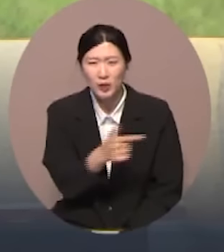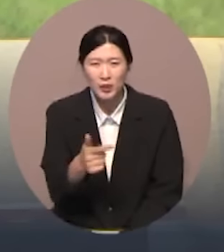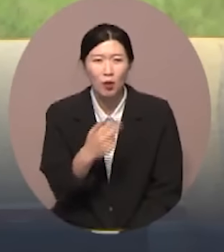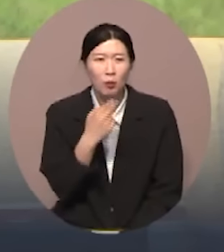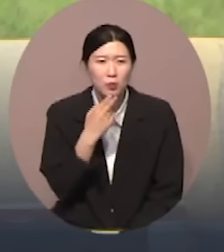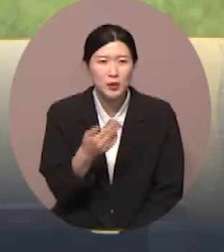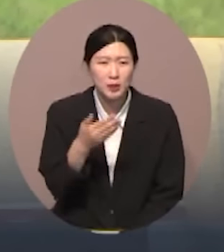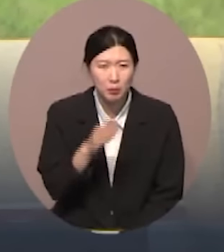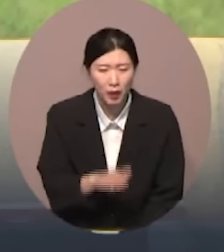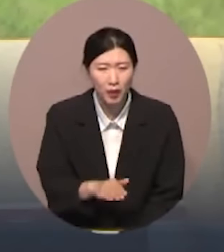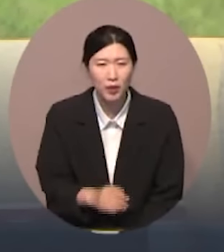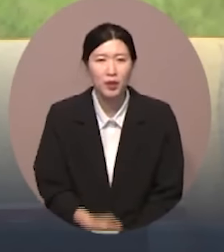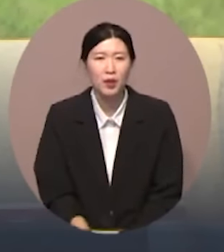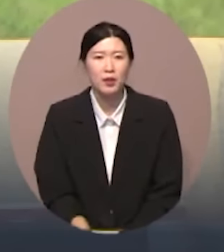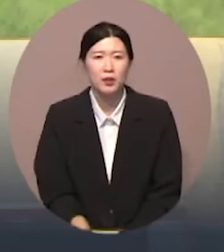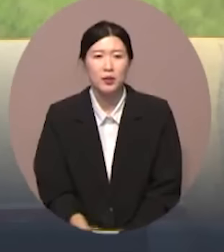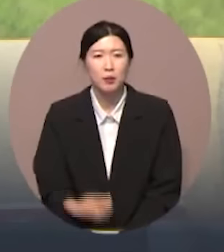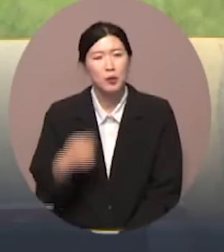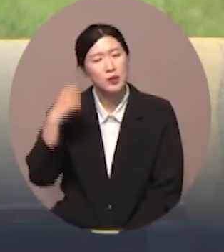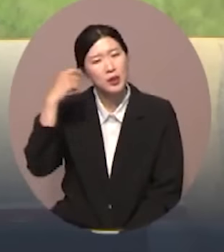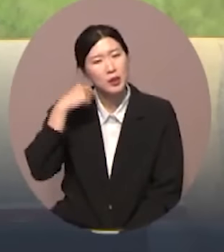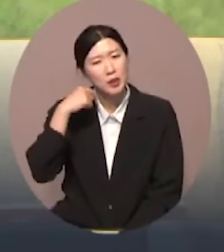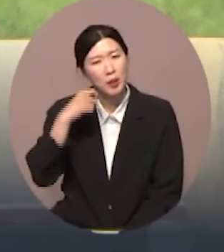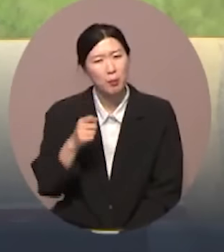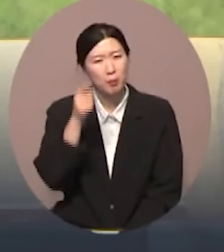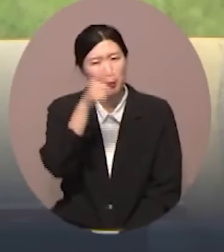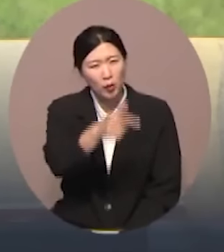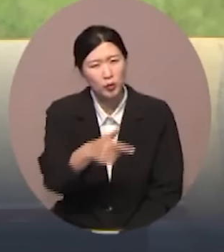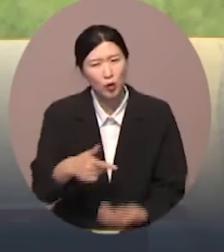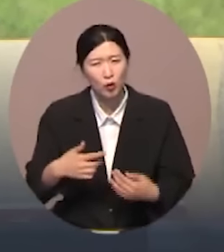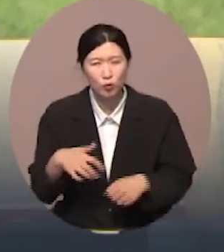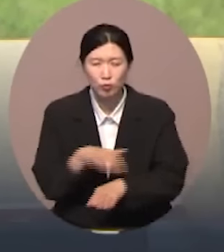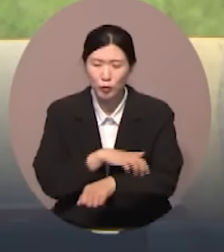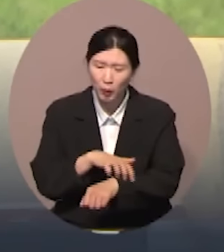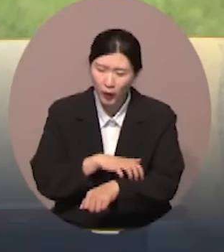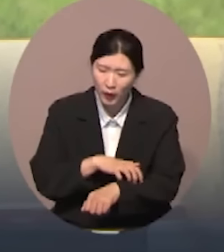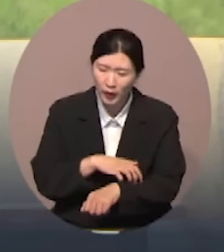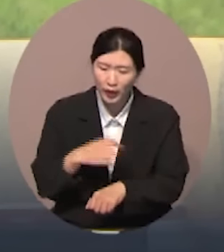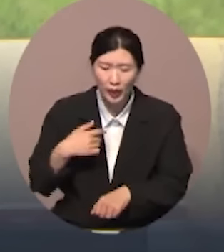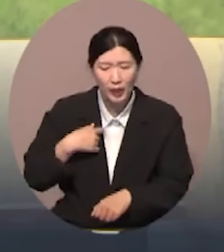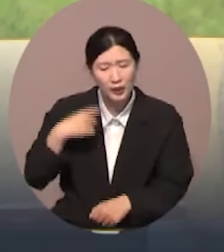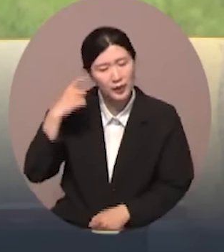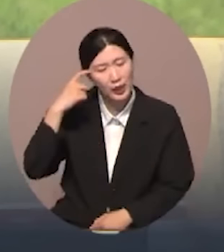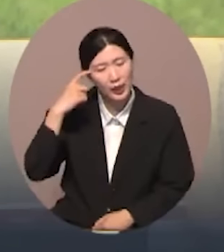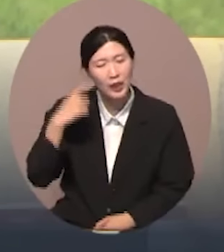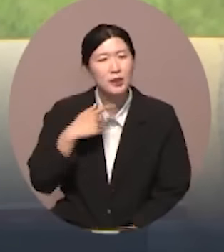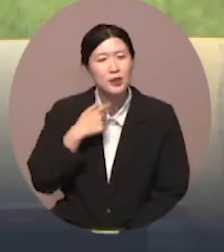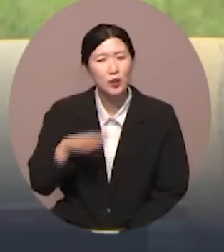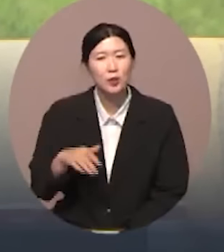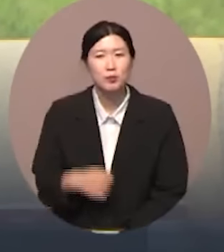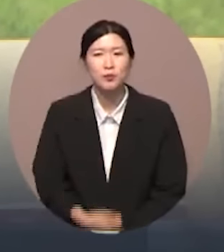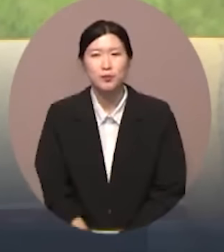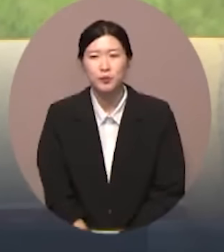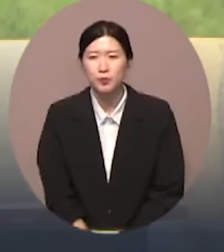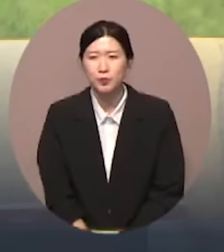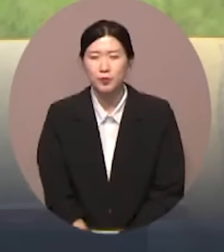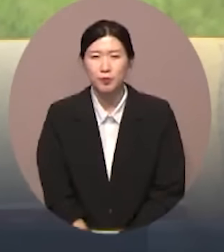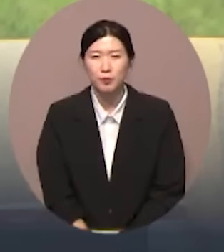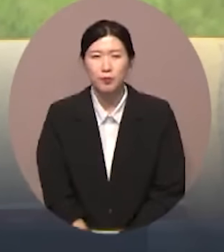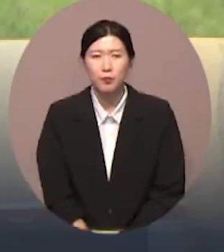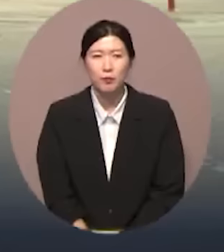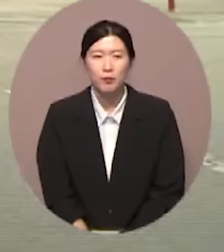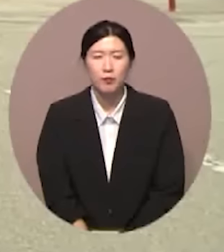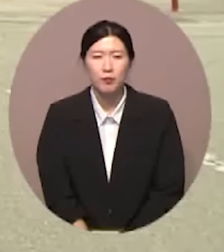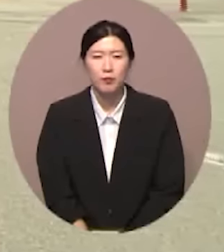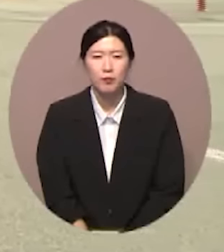대형마트는 없겠지만 그걸 체감적으로 제가 마트가 멀어서 많이 불편하다라는 거는 사실 이렇게 느낀